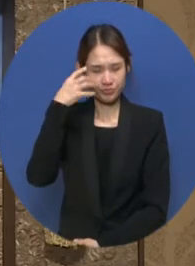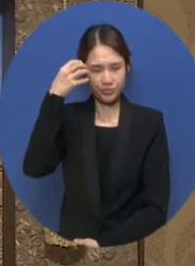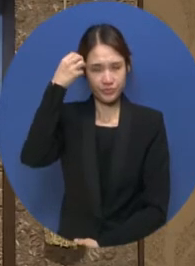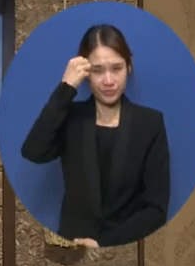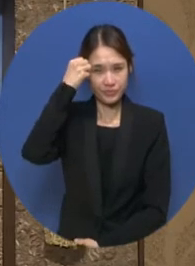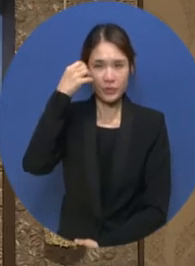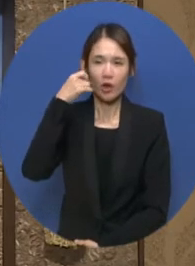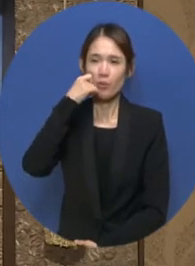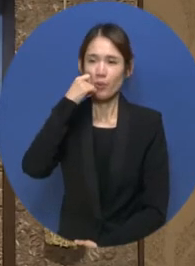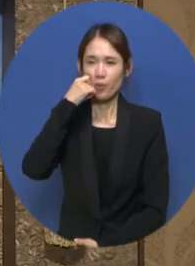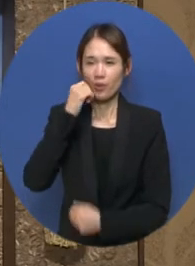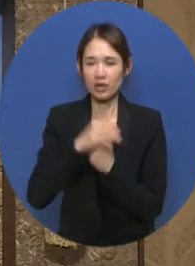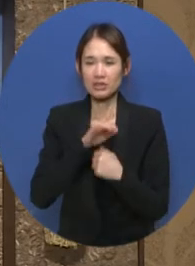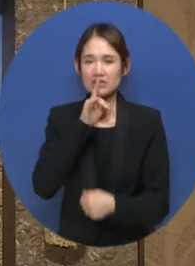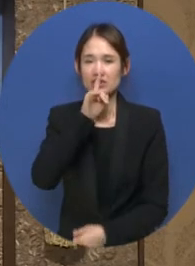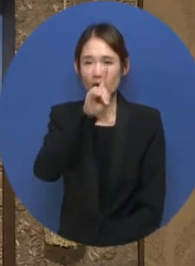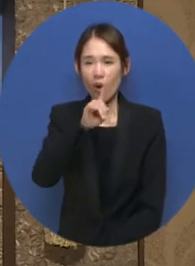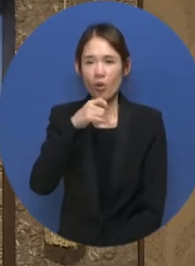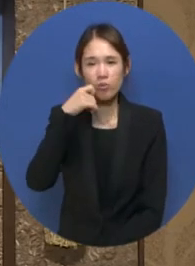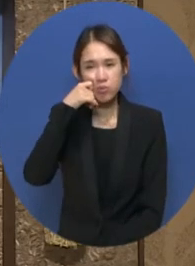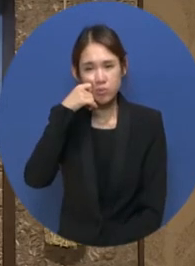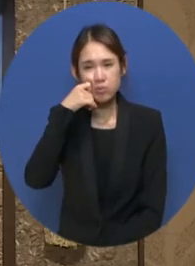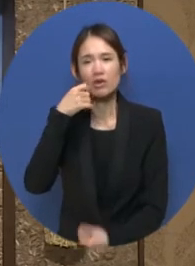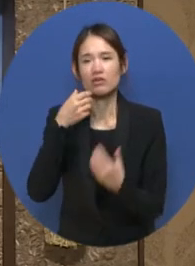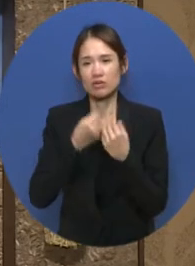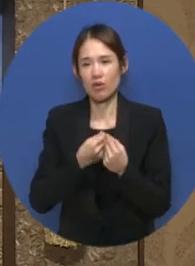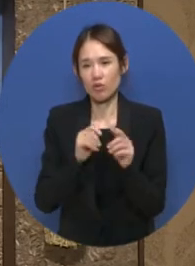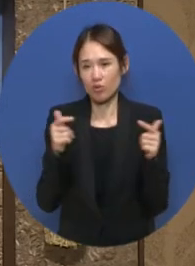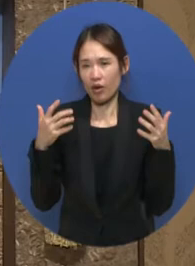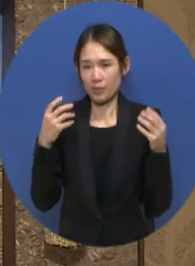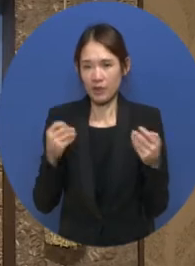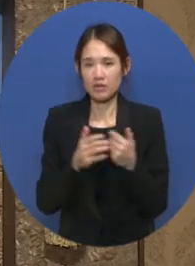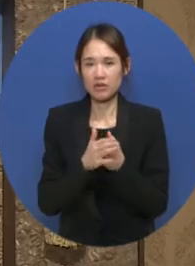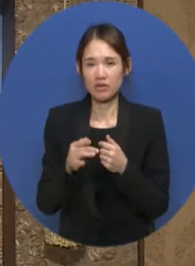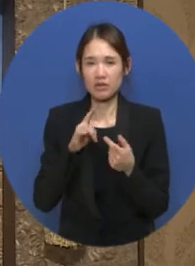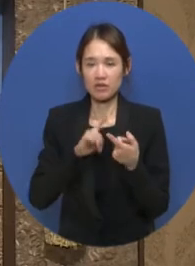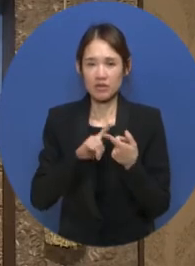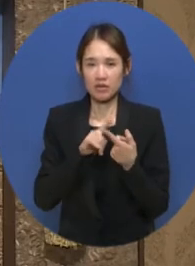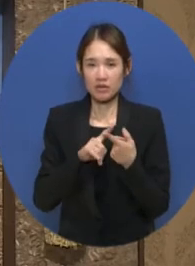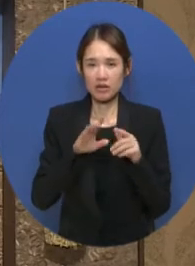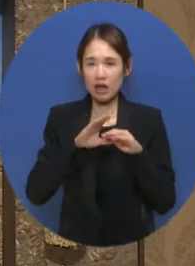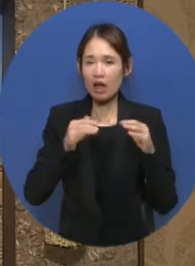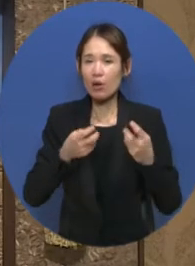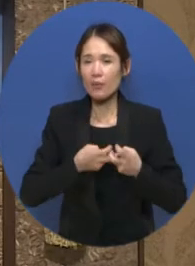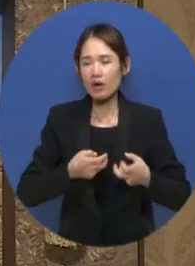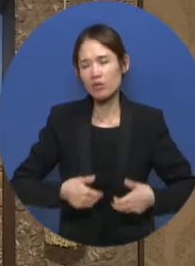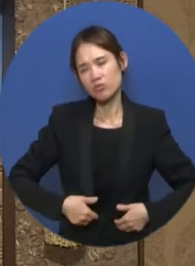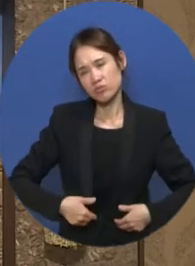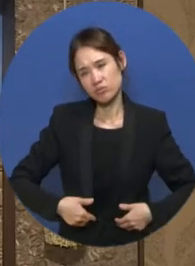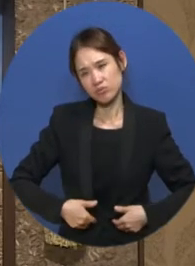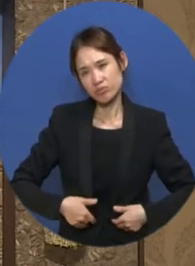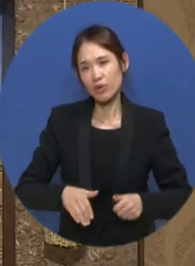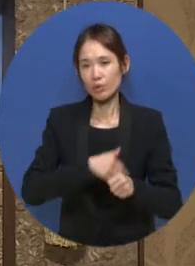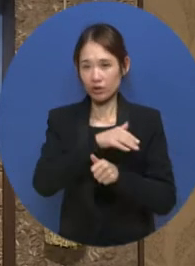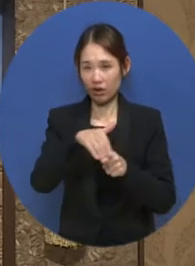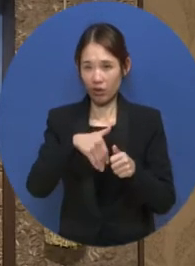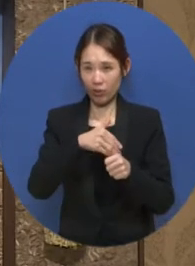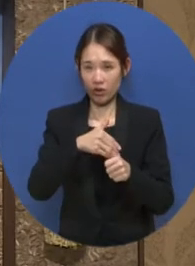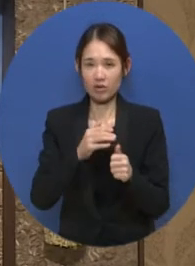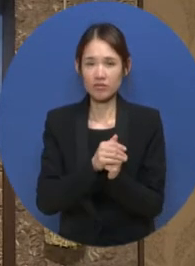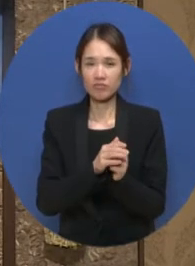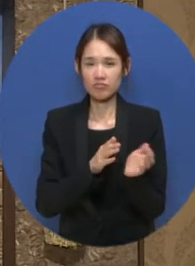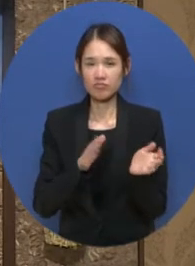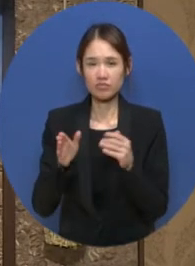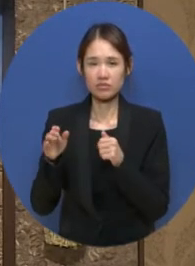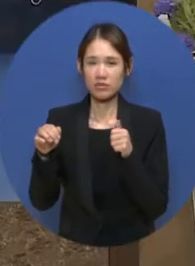뭐 신고하지 못하는 경우들이 많아서 이제 이 분들에 대한 사실 테스 말이 조금 필요하기도 한 상황입니다 4